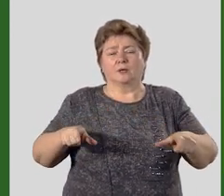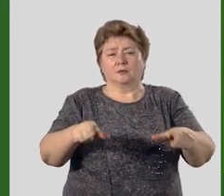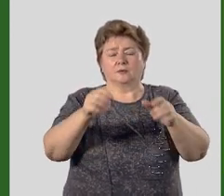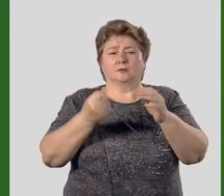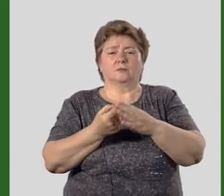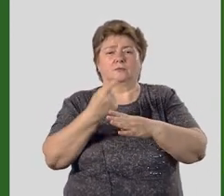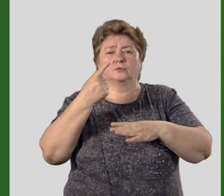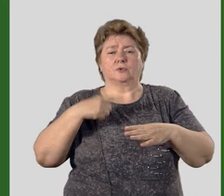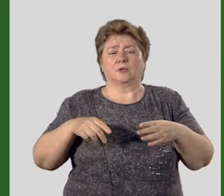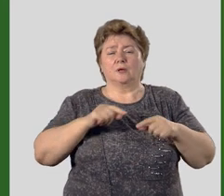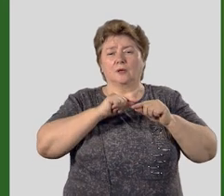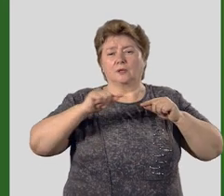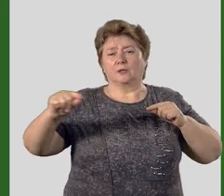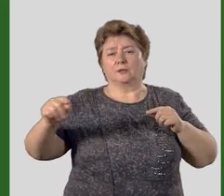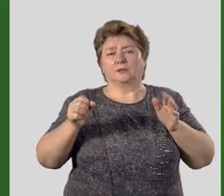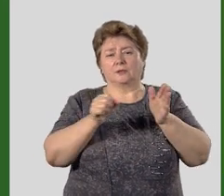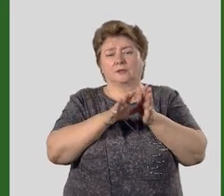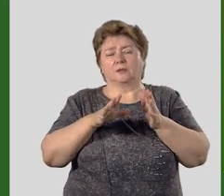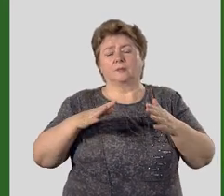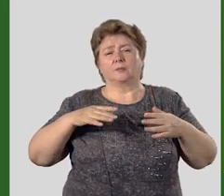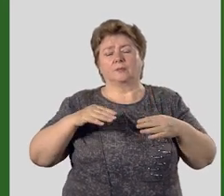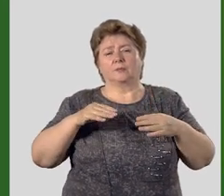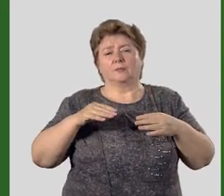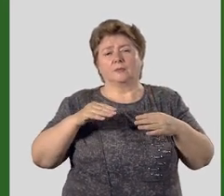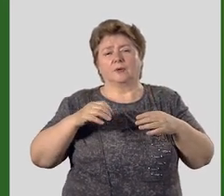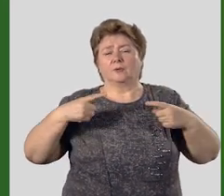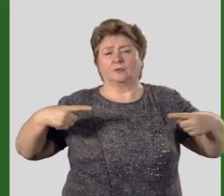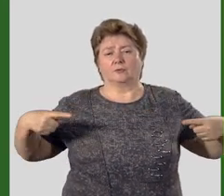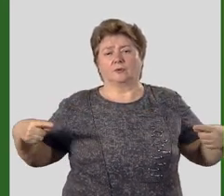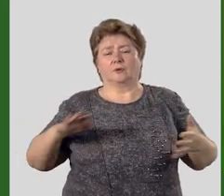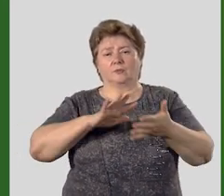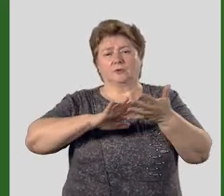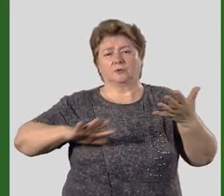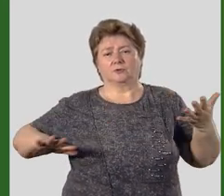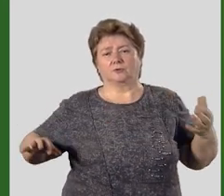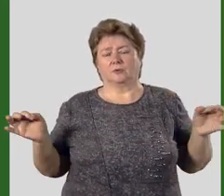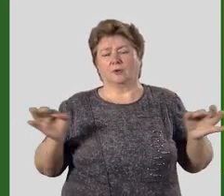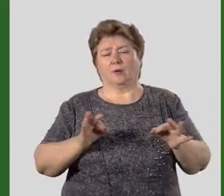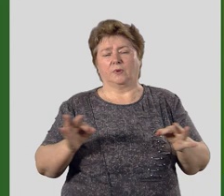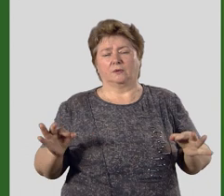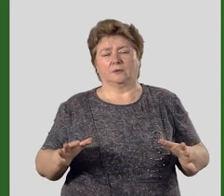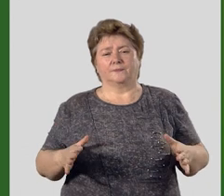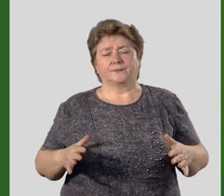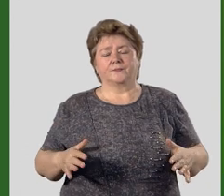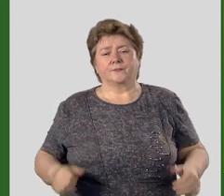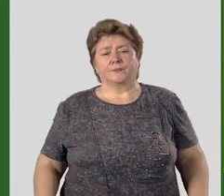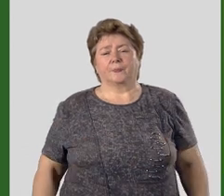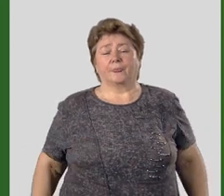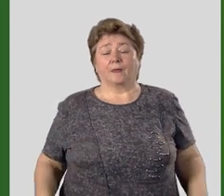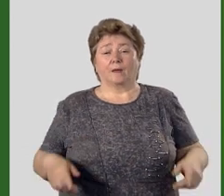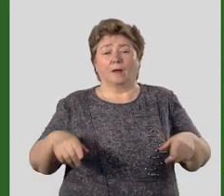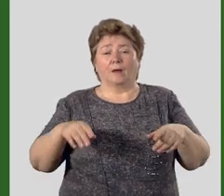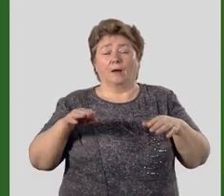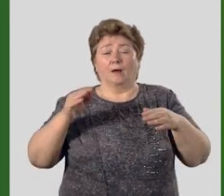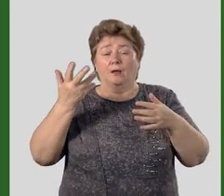ручьи, линии электропередач и прочие протяженные объекты. Даже